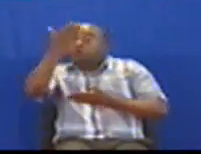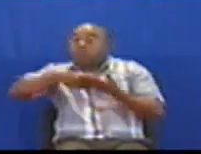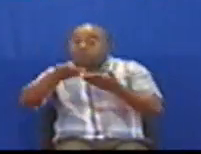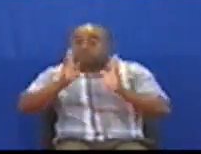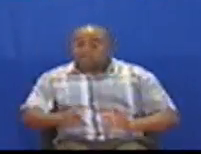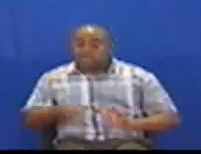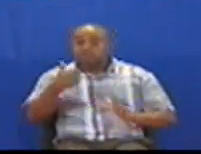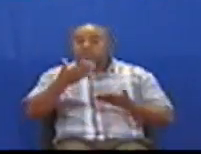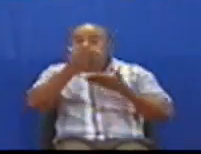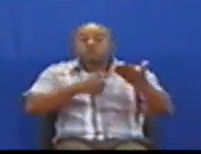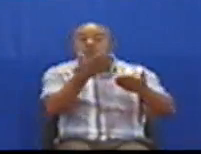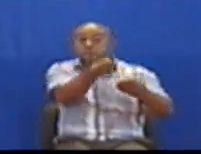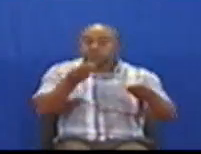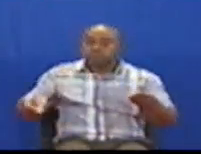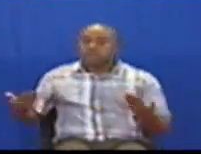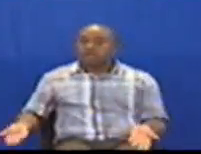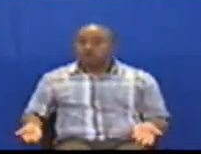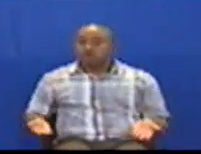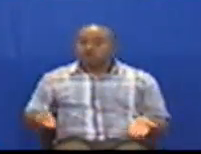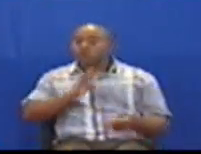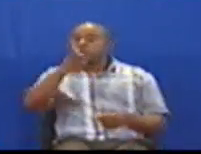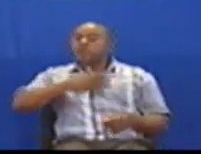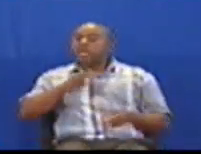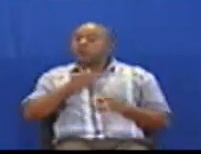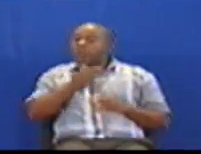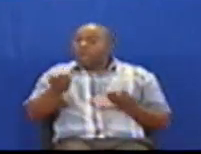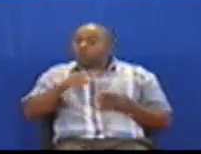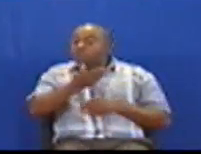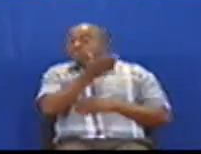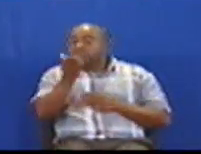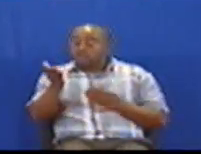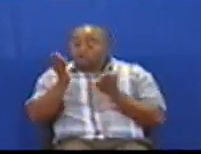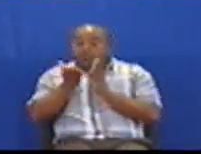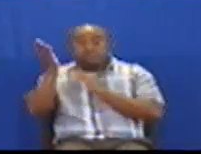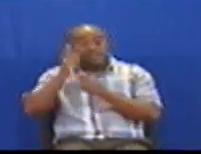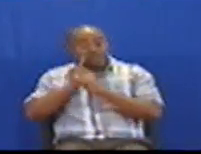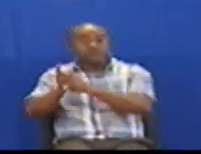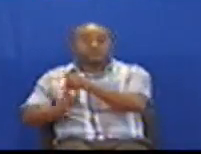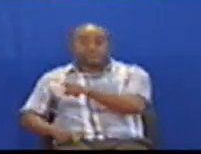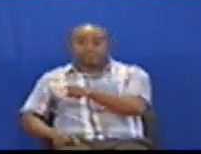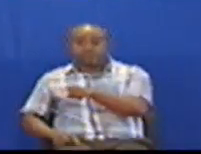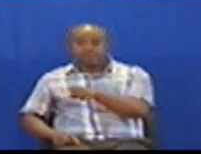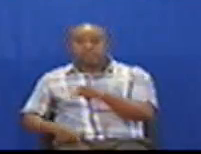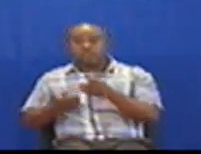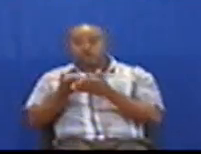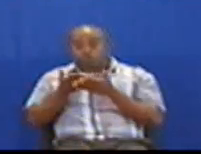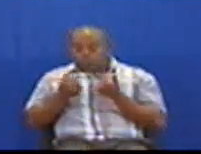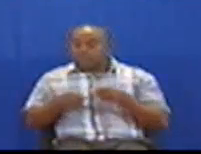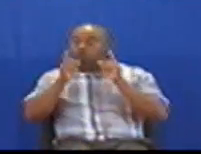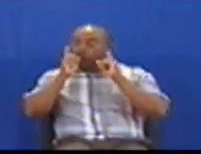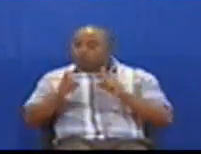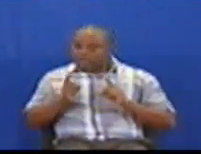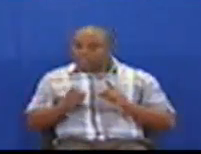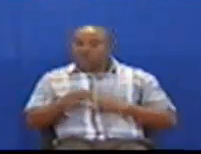cheo? Ni wilaya Kaliua tu au ni wilaya nyingine? Naomba serikali ifuatilie ni kwa nini wilaya Kaliua walimu